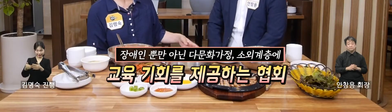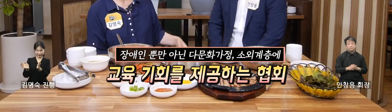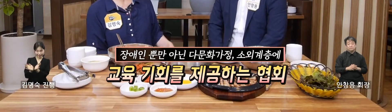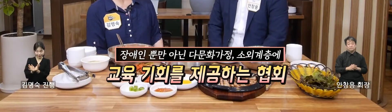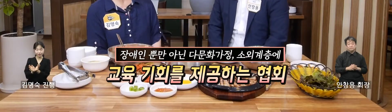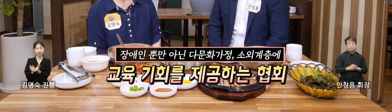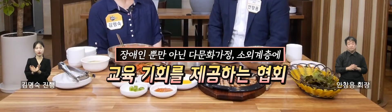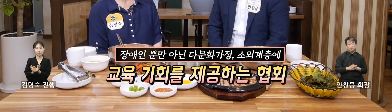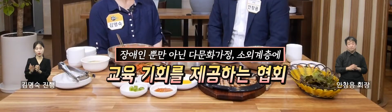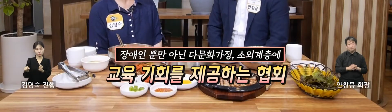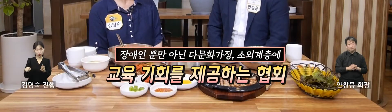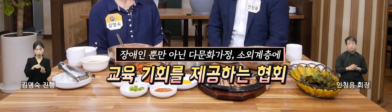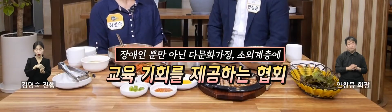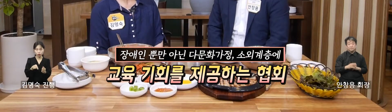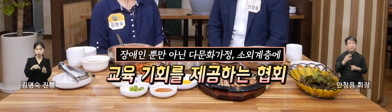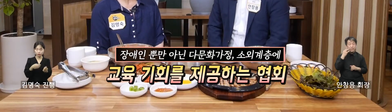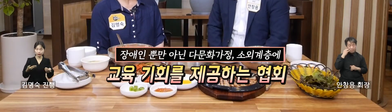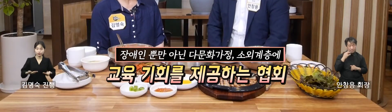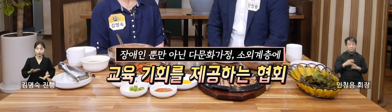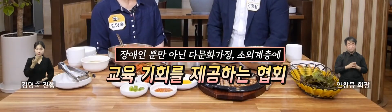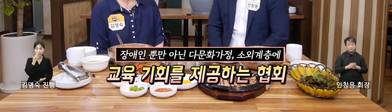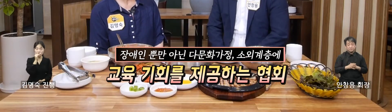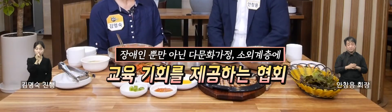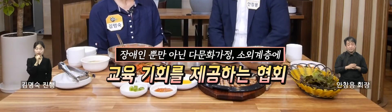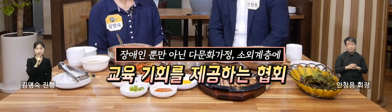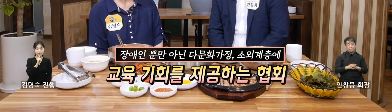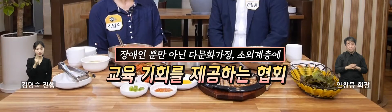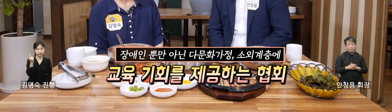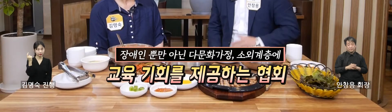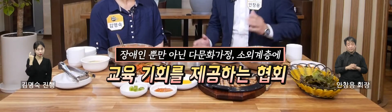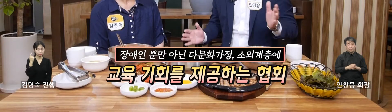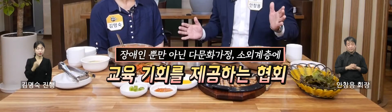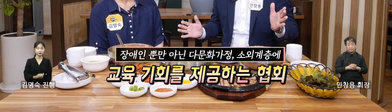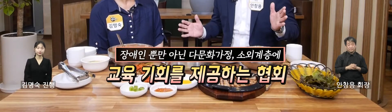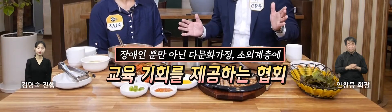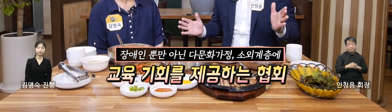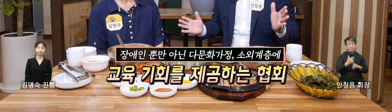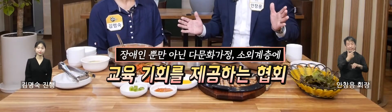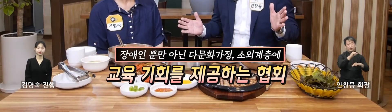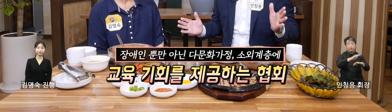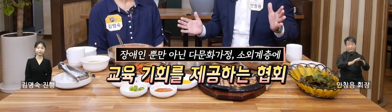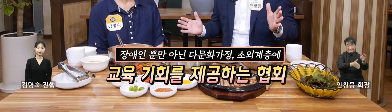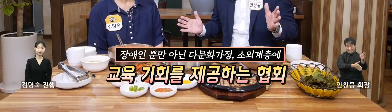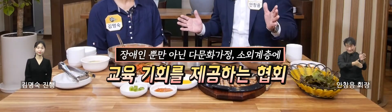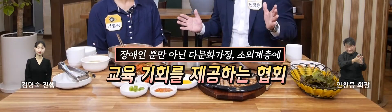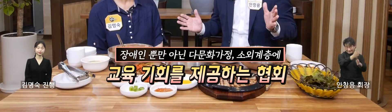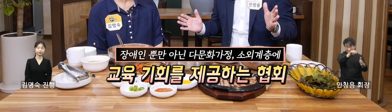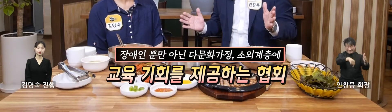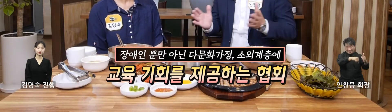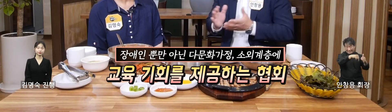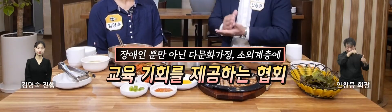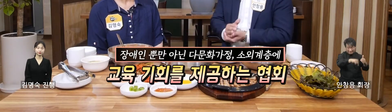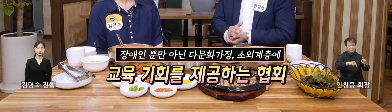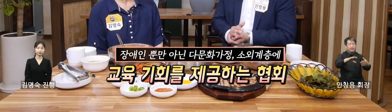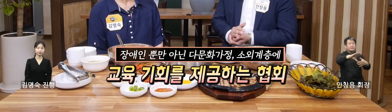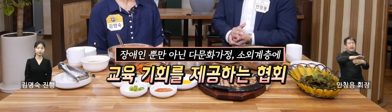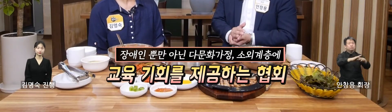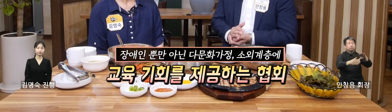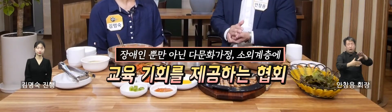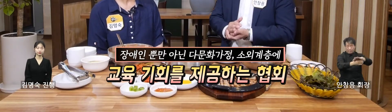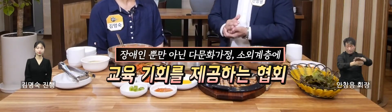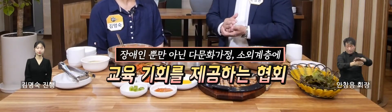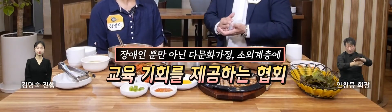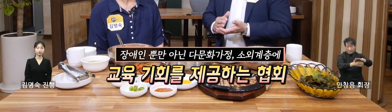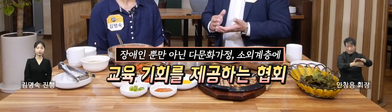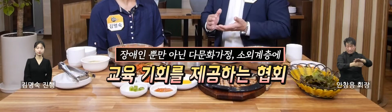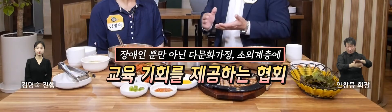혜택을 주신다고 들었어요? 네, 맞습니다. 그, 우리 대전시에는 그 다문화 가정과